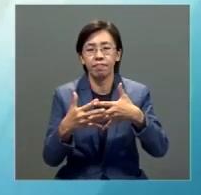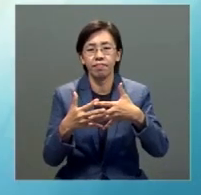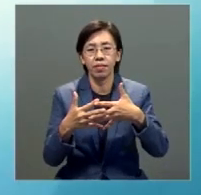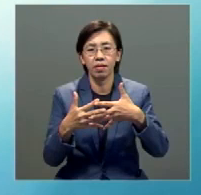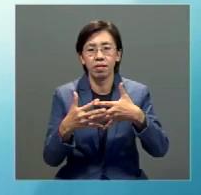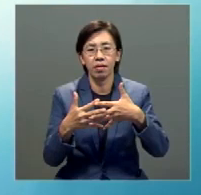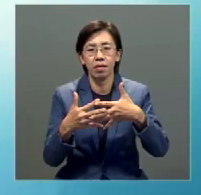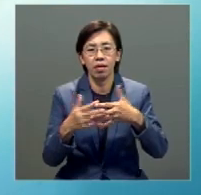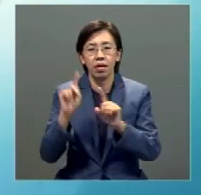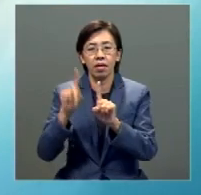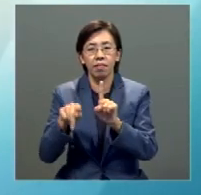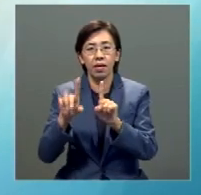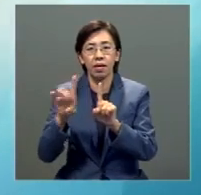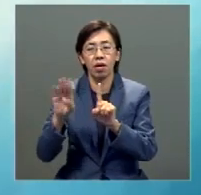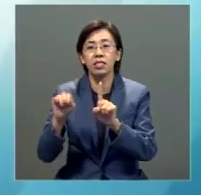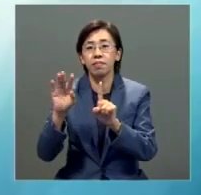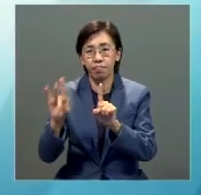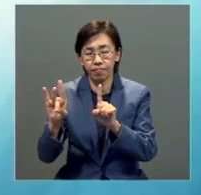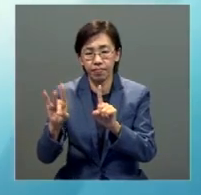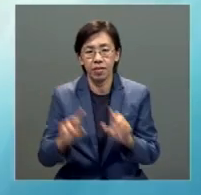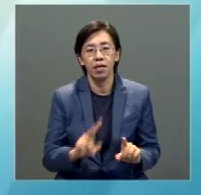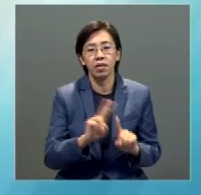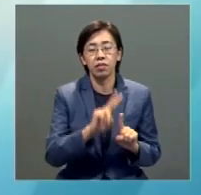รับแรกก็จะเป็นสาระเมริกานะครับแล้วก็อยู่ที่มึง1148